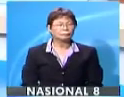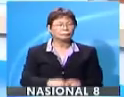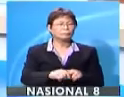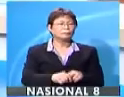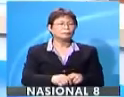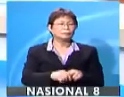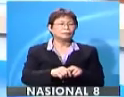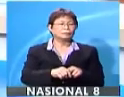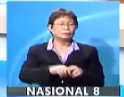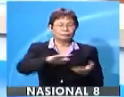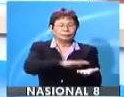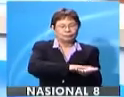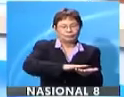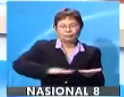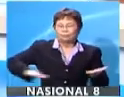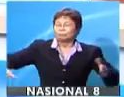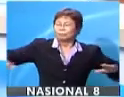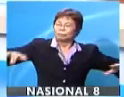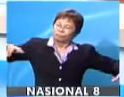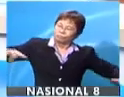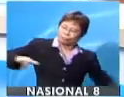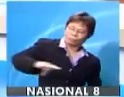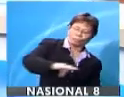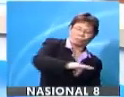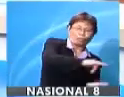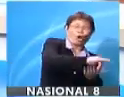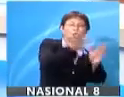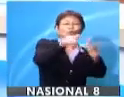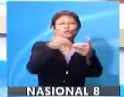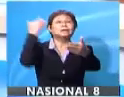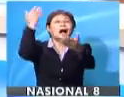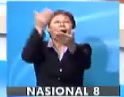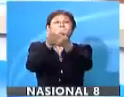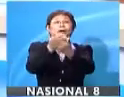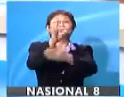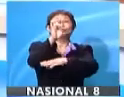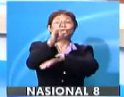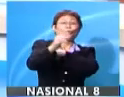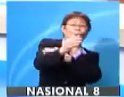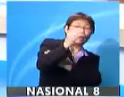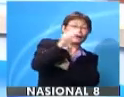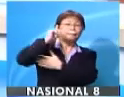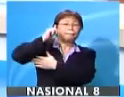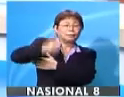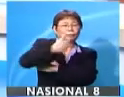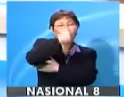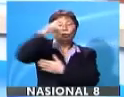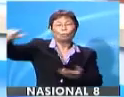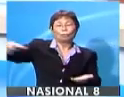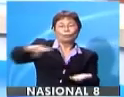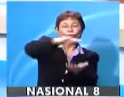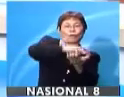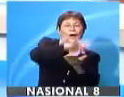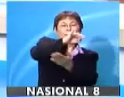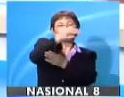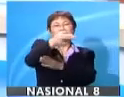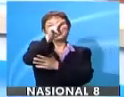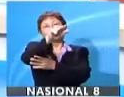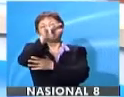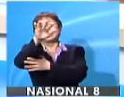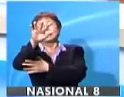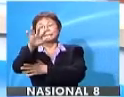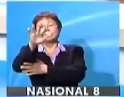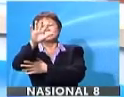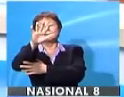Landasan di lapangan terbang Mukah ditutup sehingga 7 pagi esok selepas sebuah pesawat Mas Wings Twin Otter